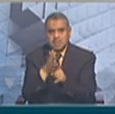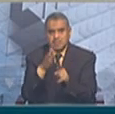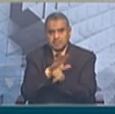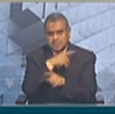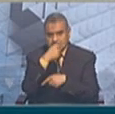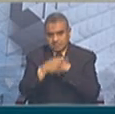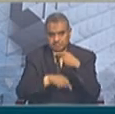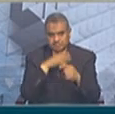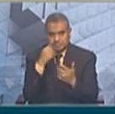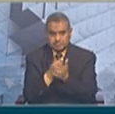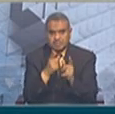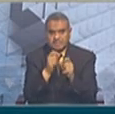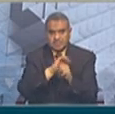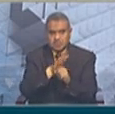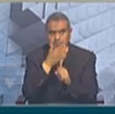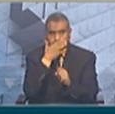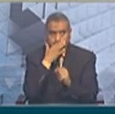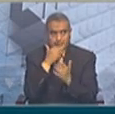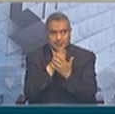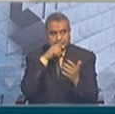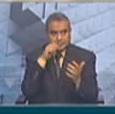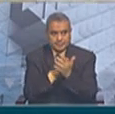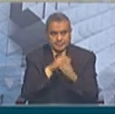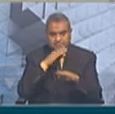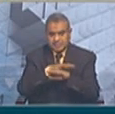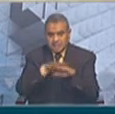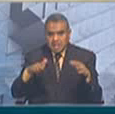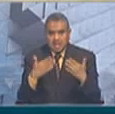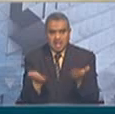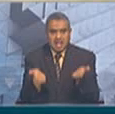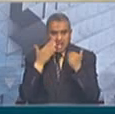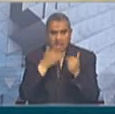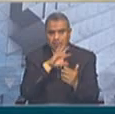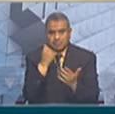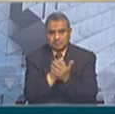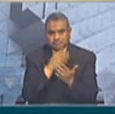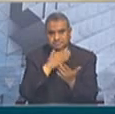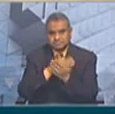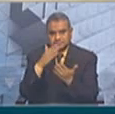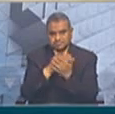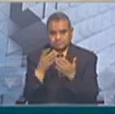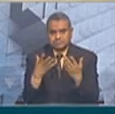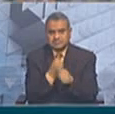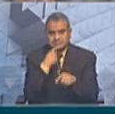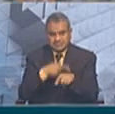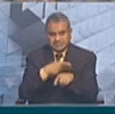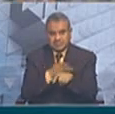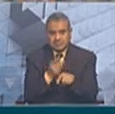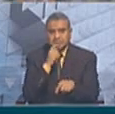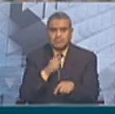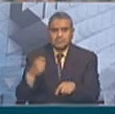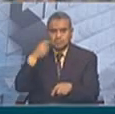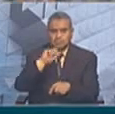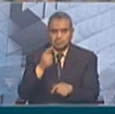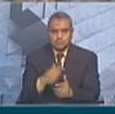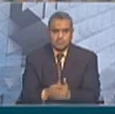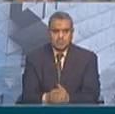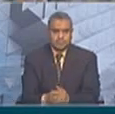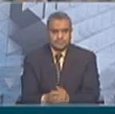في ذلك فيروس كورونا، على الأسطح وفي الهواء المحيط خلال دقائق.